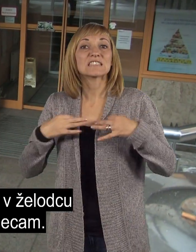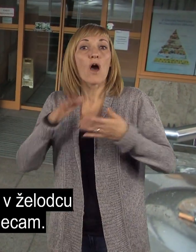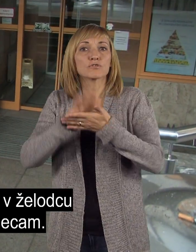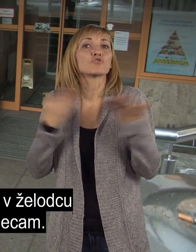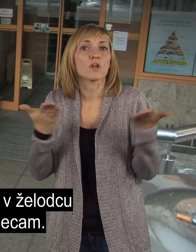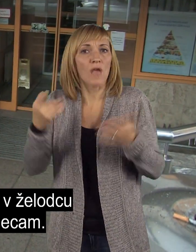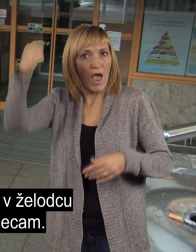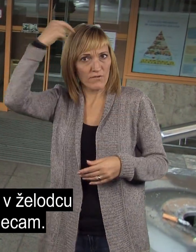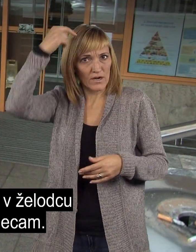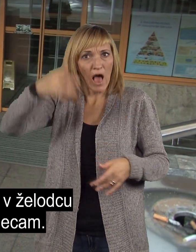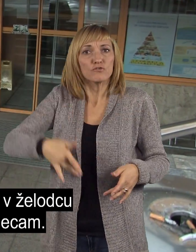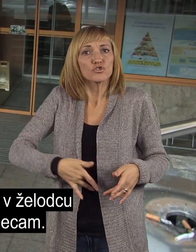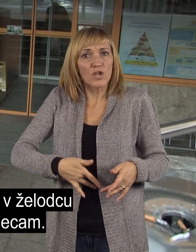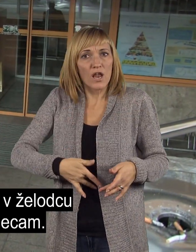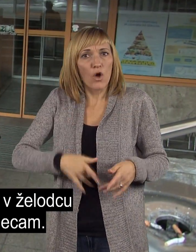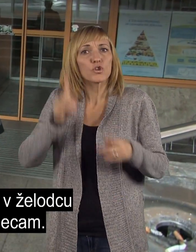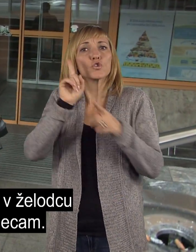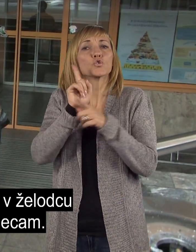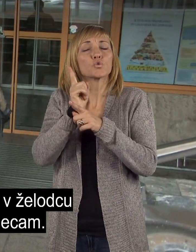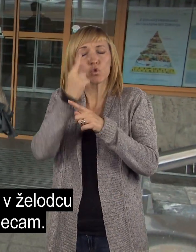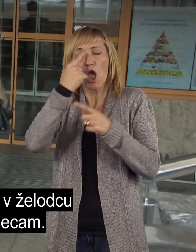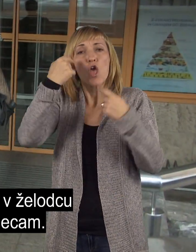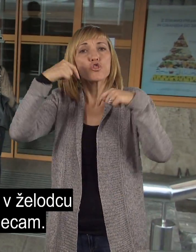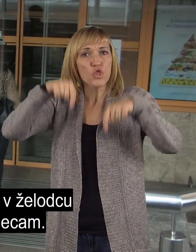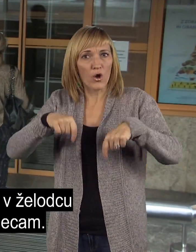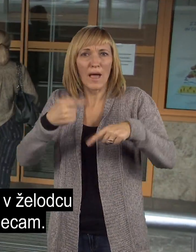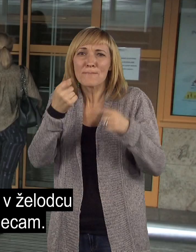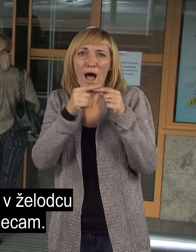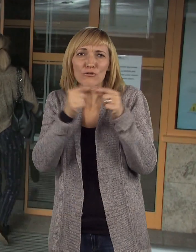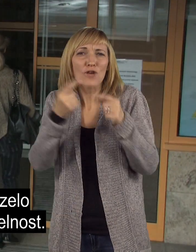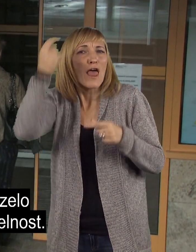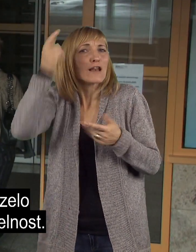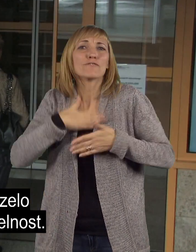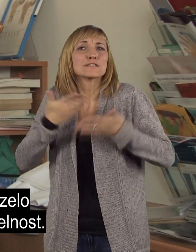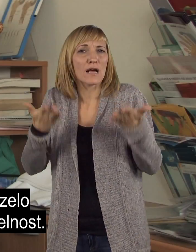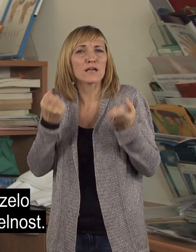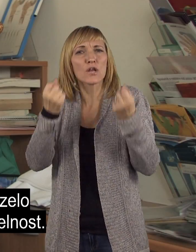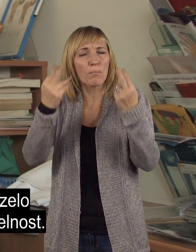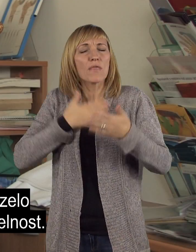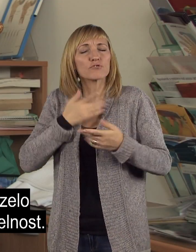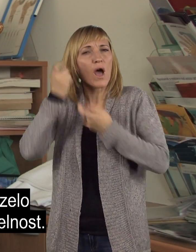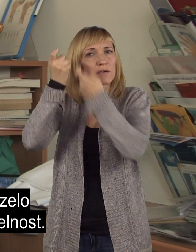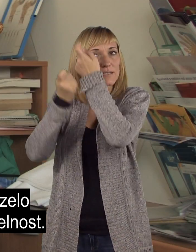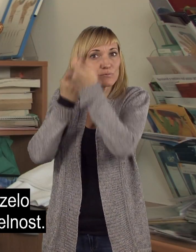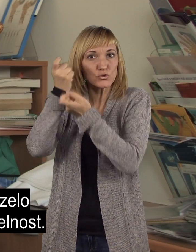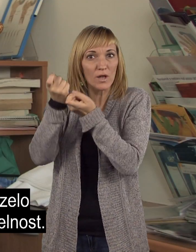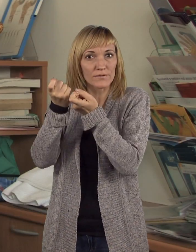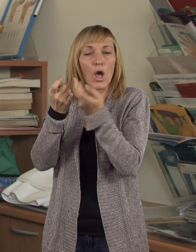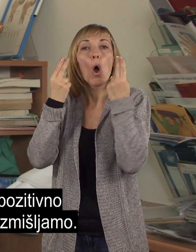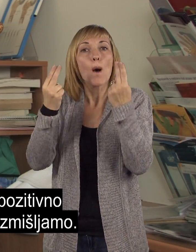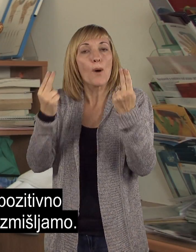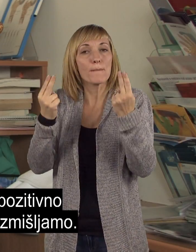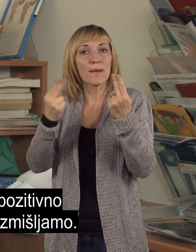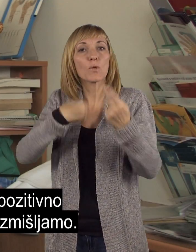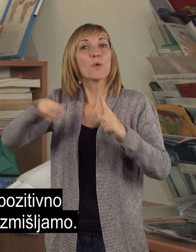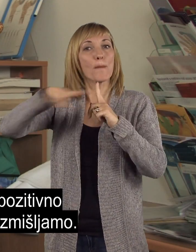Zdravje se začne v glavi, v želodcu in v nogah. Malo se hecam v glavi, zato ker je zelo pomembna naša miselnost,